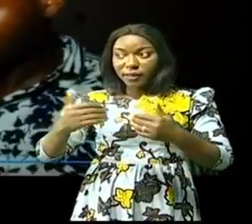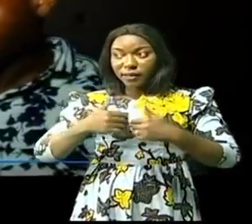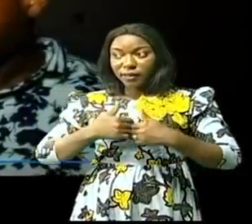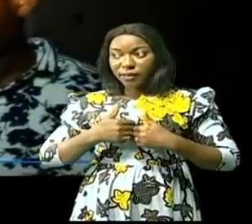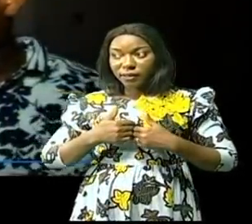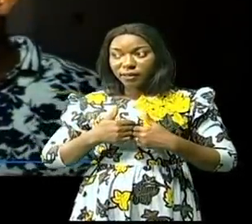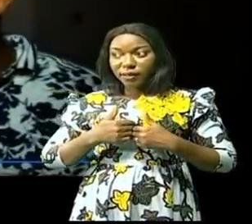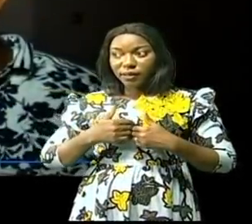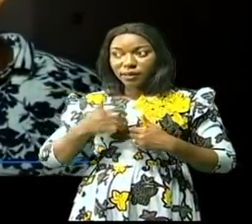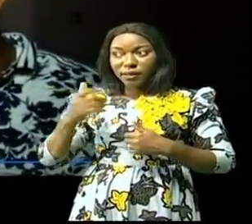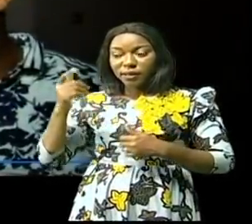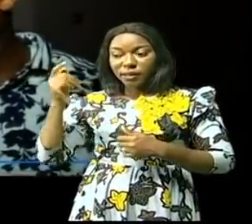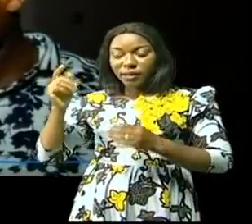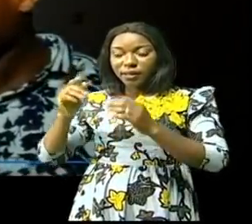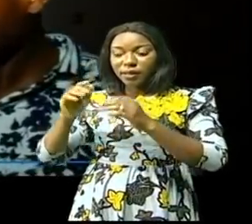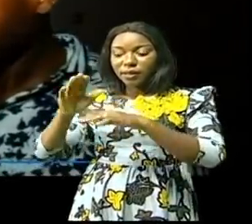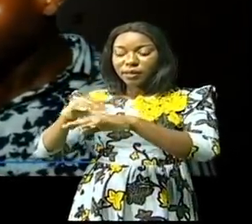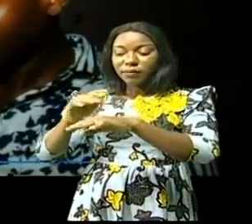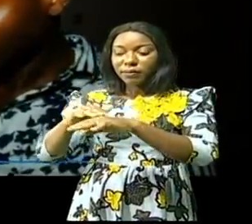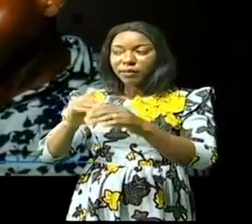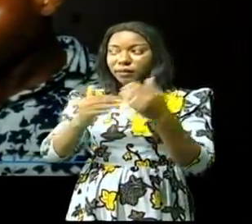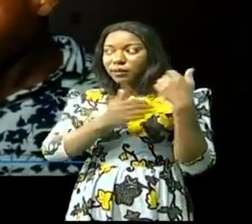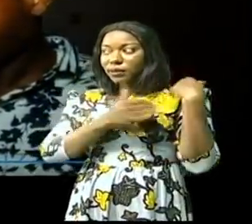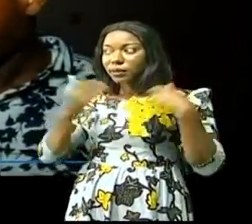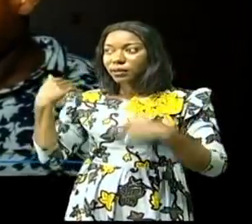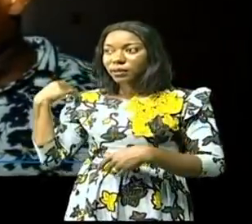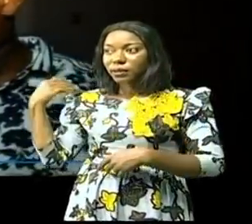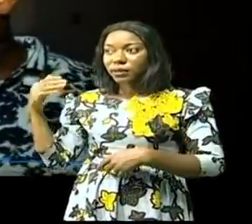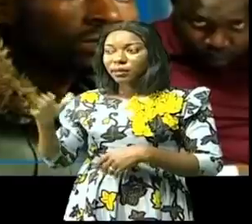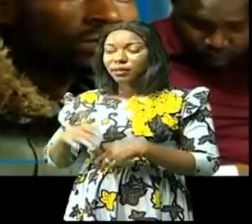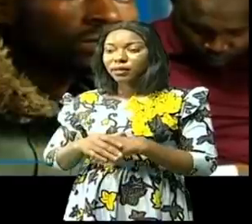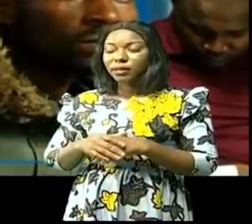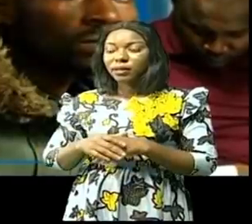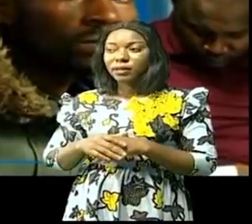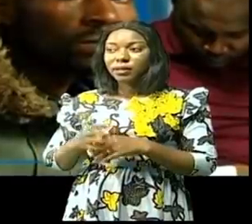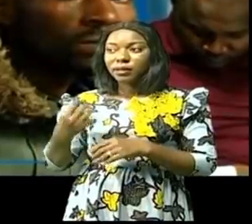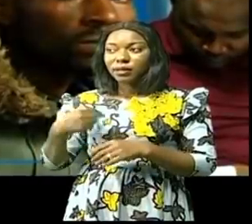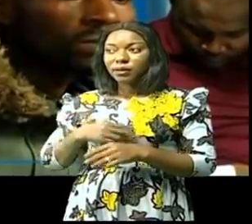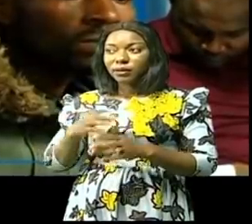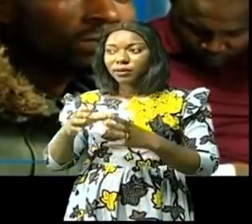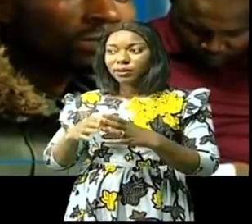entendu l'appel du chef de l'État, nous, avec mes